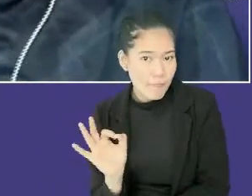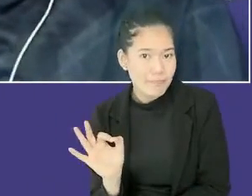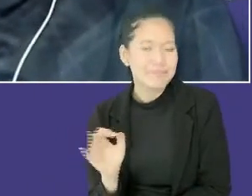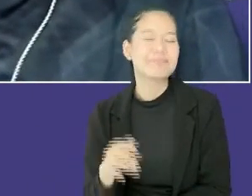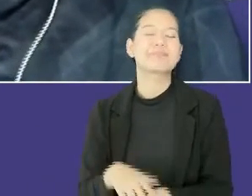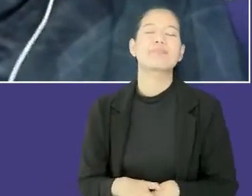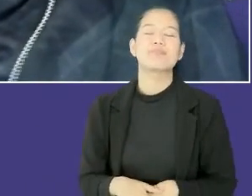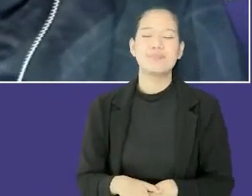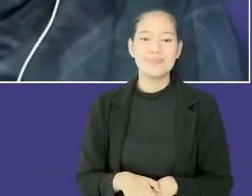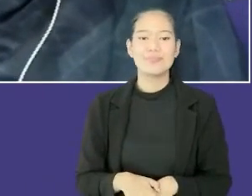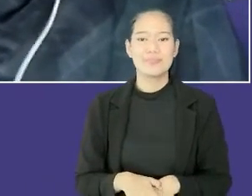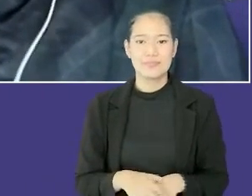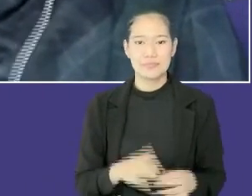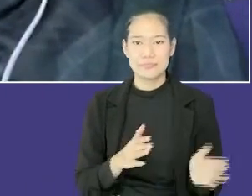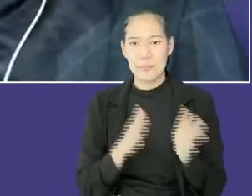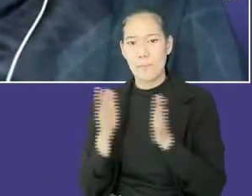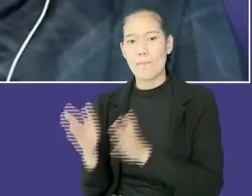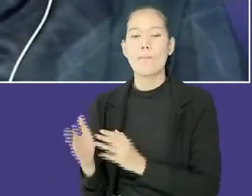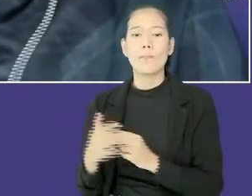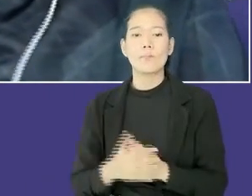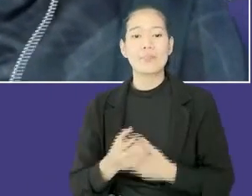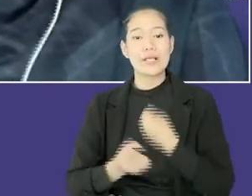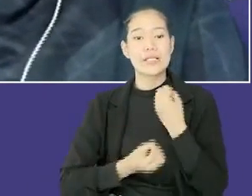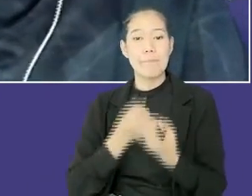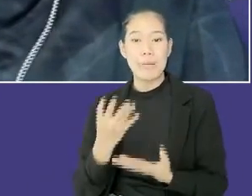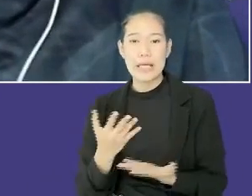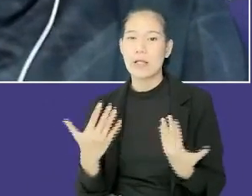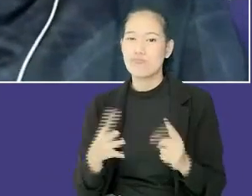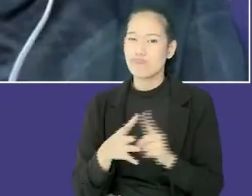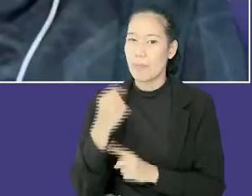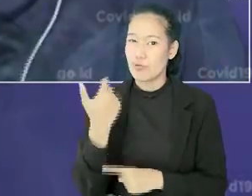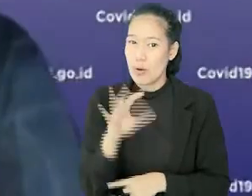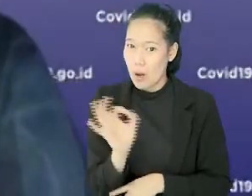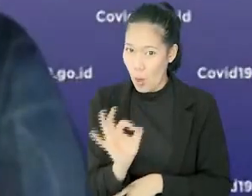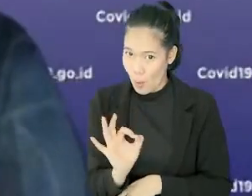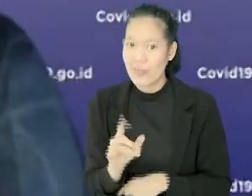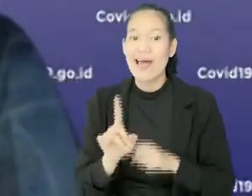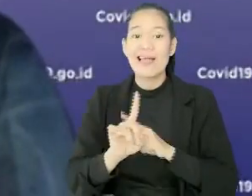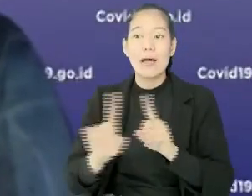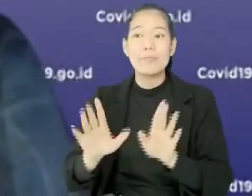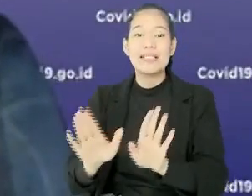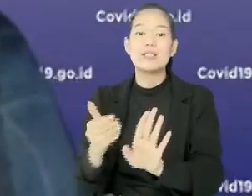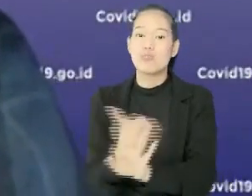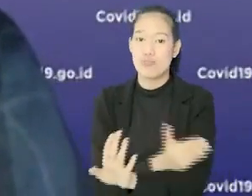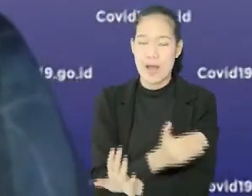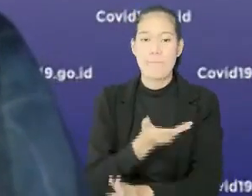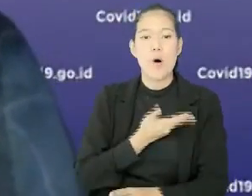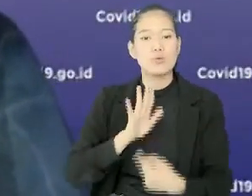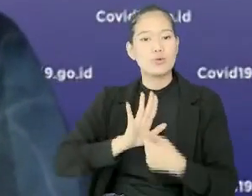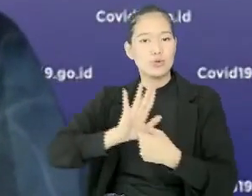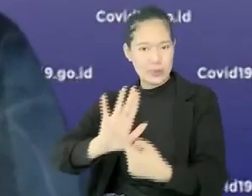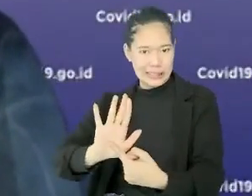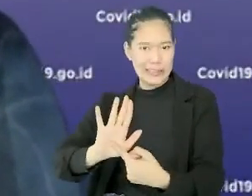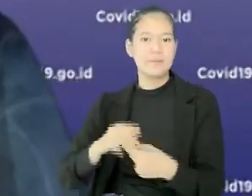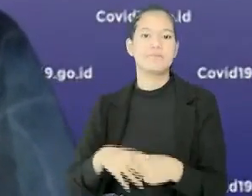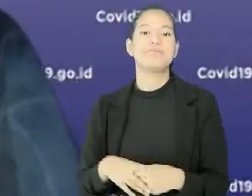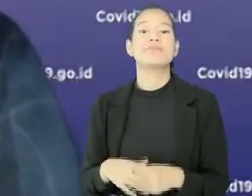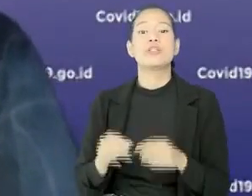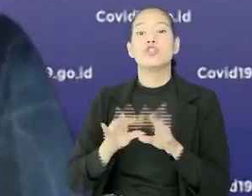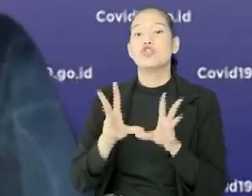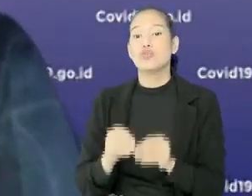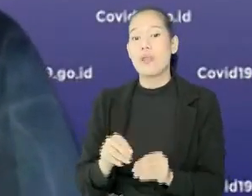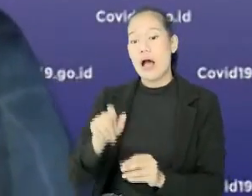ditanyakan ya eh di slide Berikutnya saya akan sampaikan sudah mencapai atau belum sebelum kesana Saya mau menunjukkan ini adalah jumlah